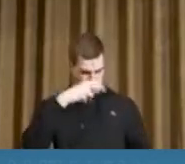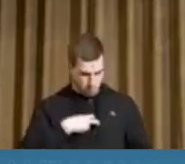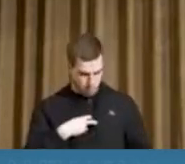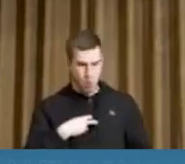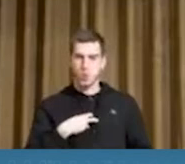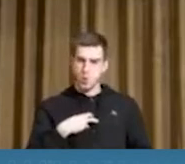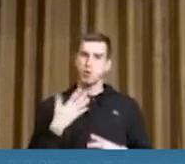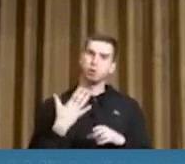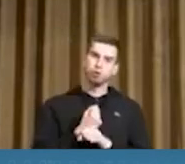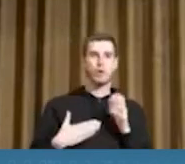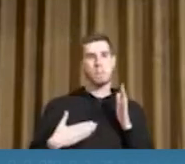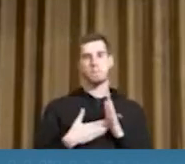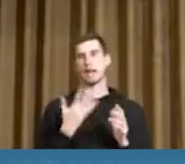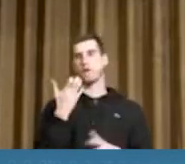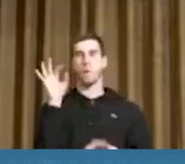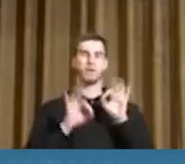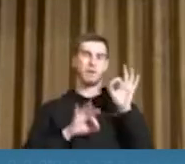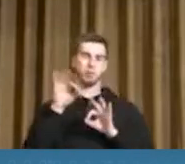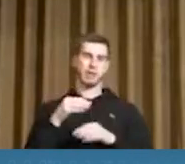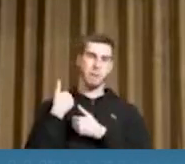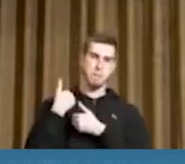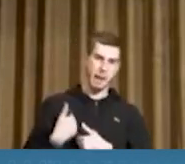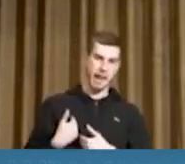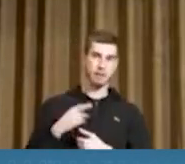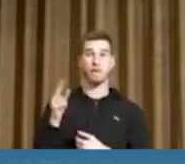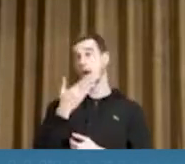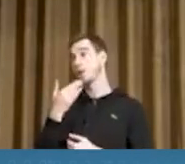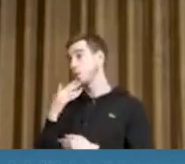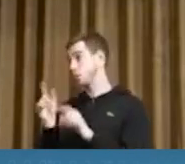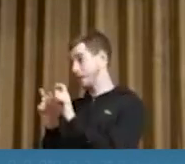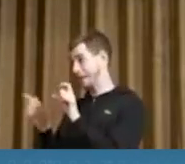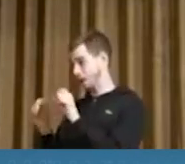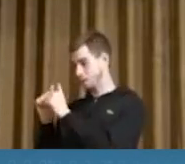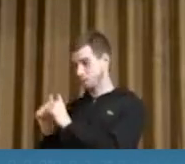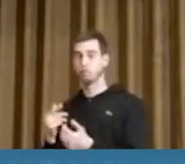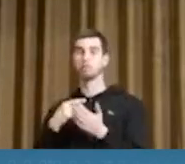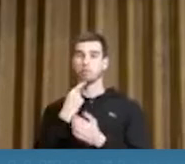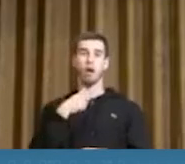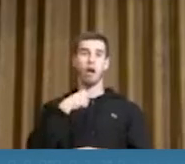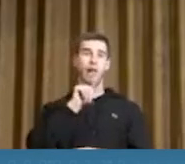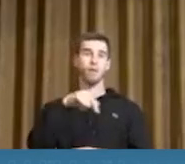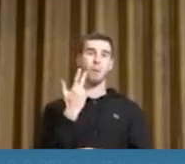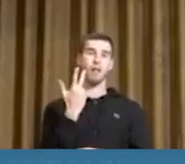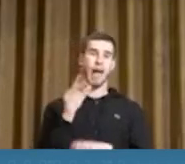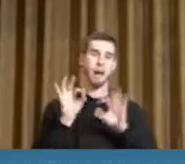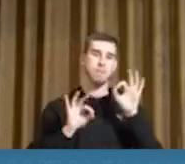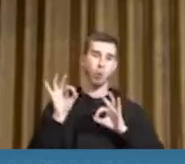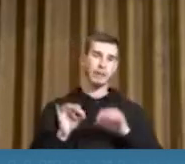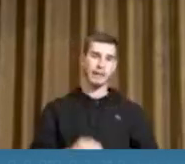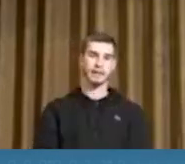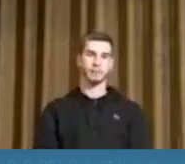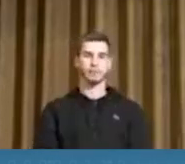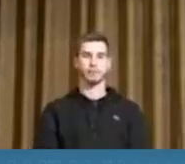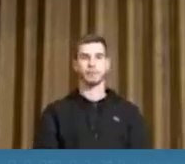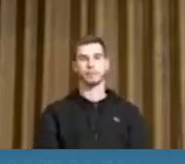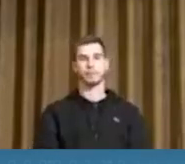50% belastbar, was immer das dann auch heißen mag. Und bei den Nicht-Kadersportlern waren es 11,3%. Und das Gleiche konnten wir dann